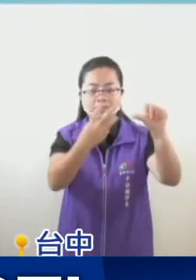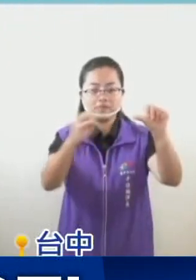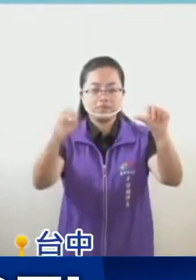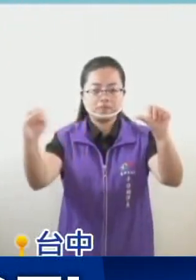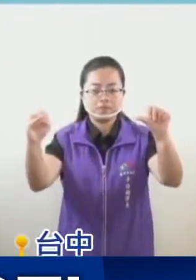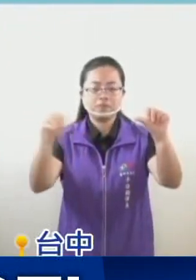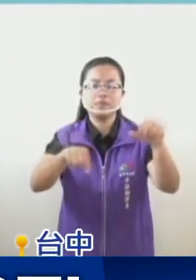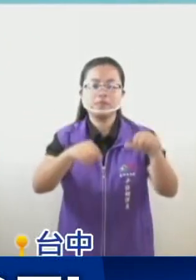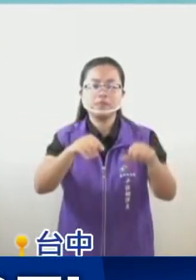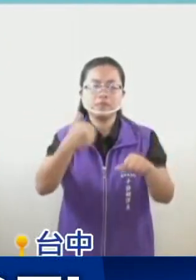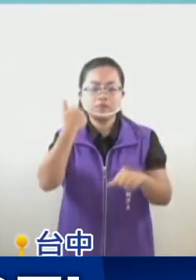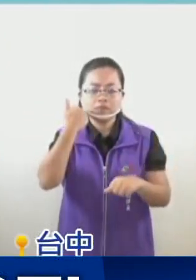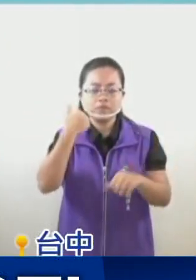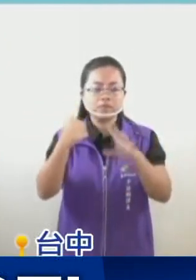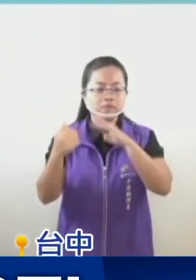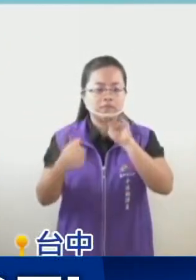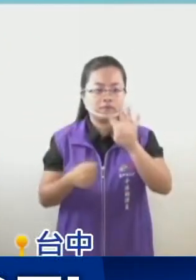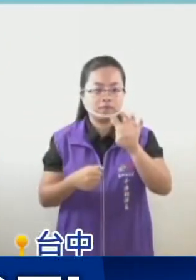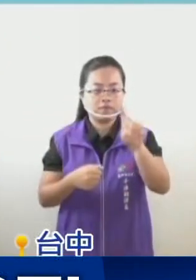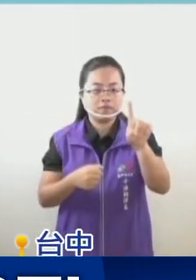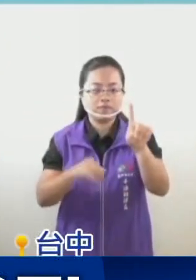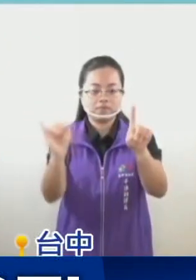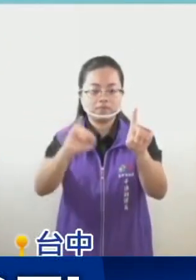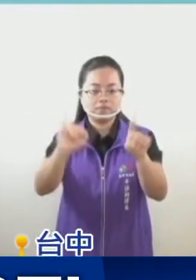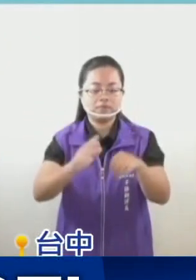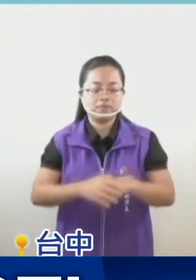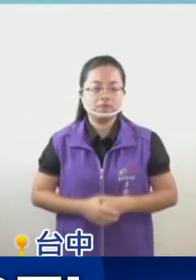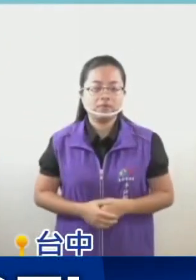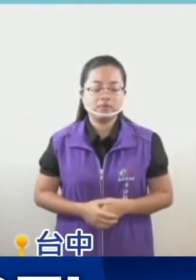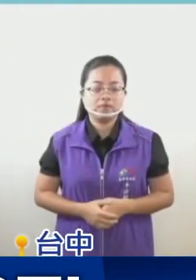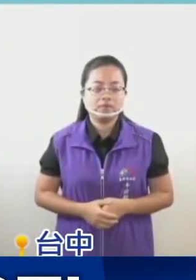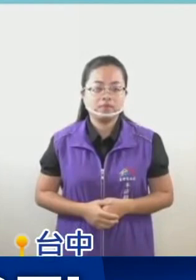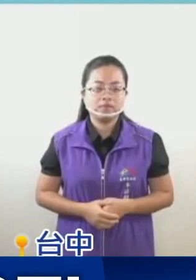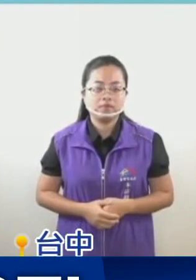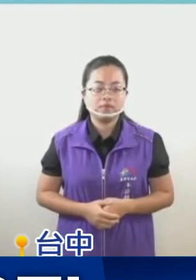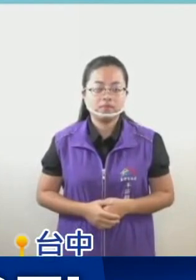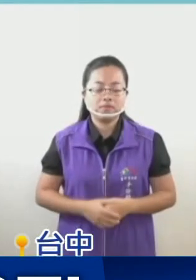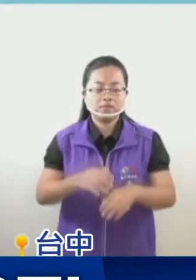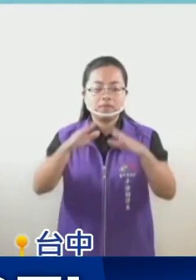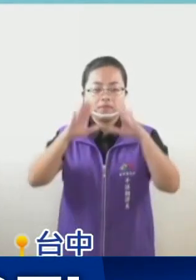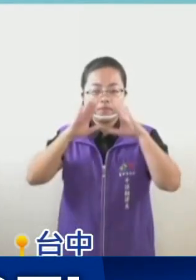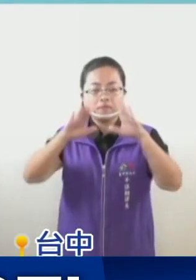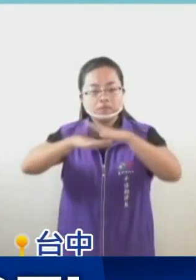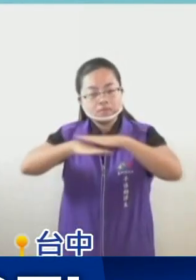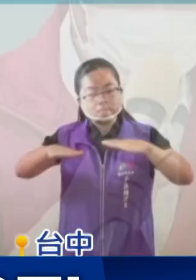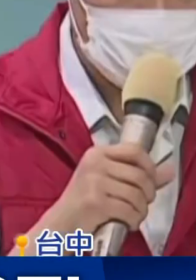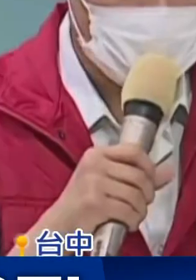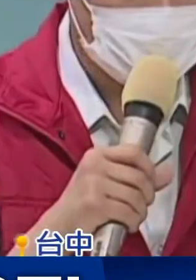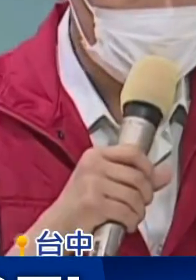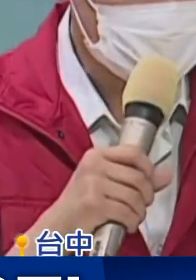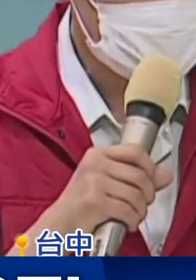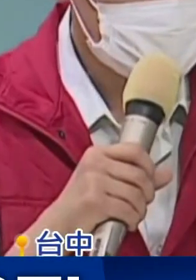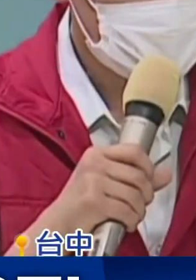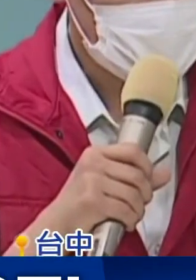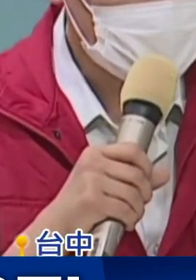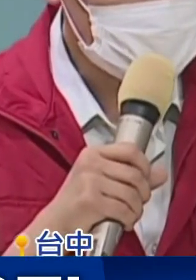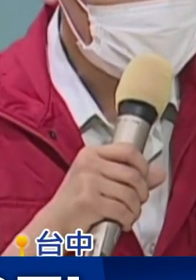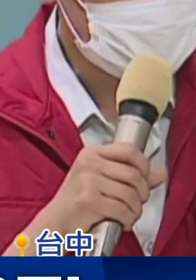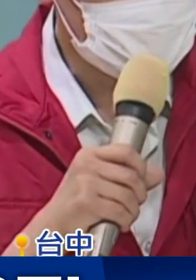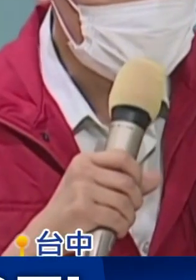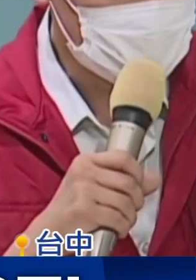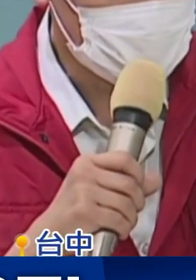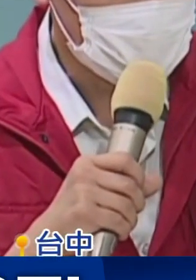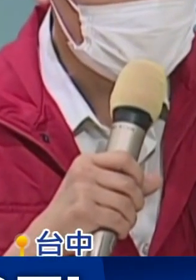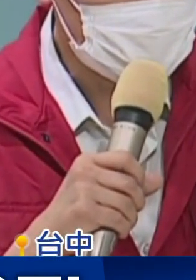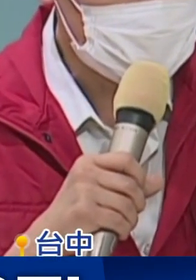5300，这个是一个41岁的女性，就是泰安幼稚园里面的幼教老师，她也